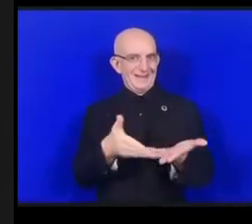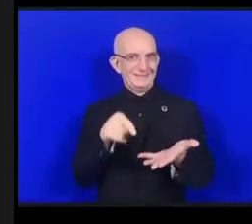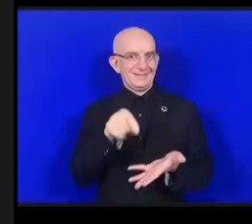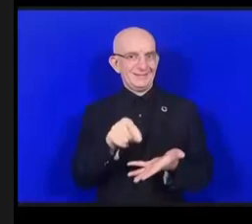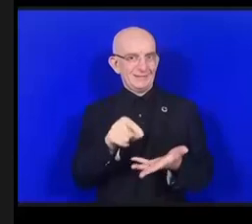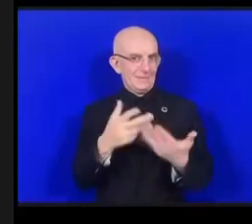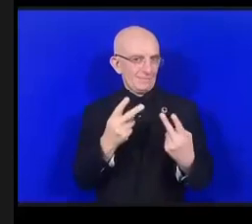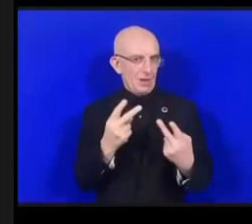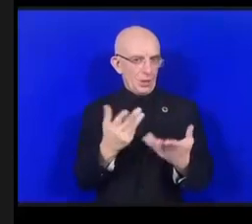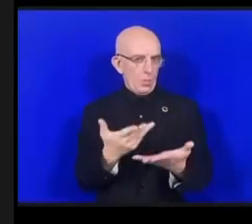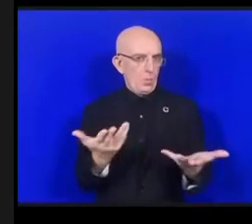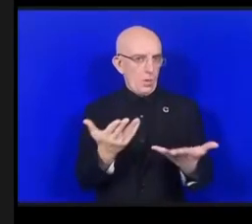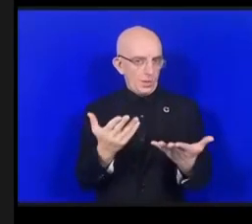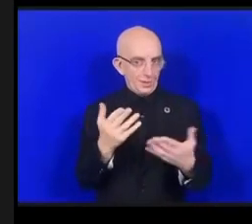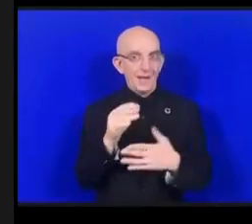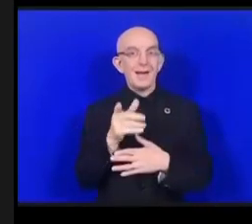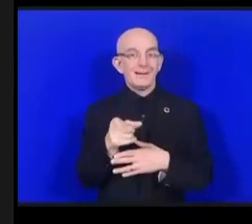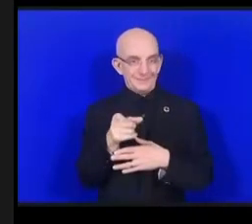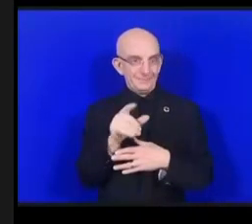は